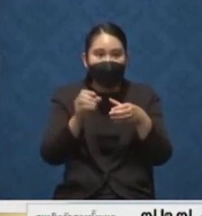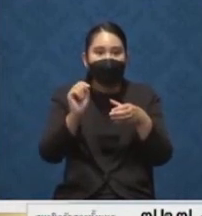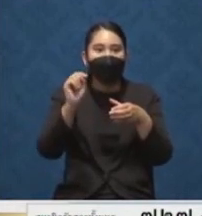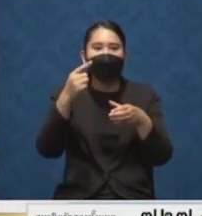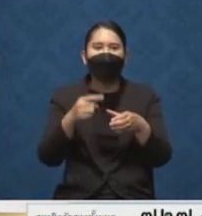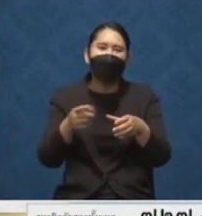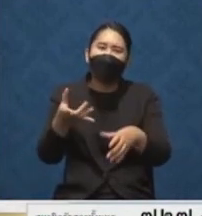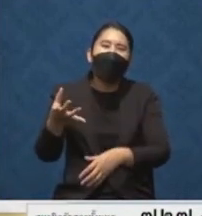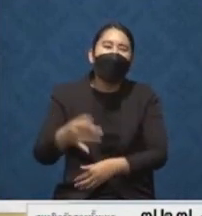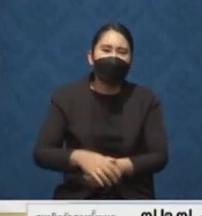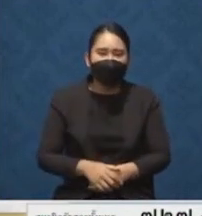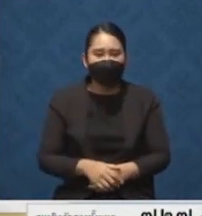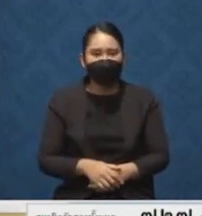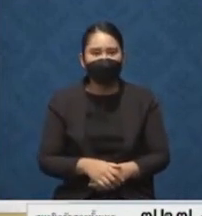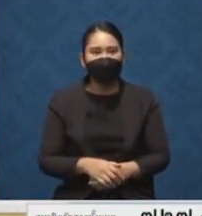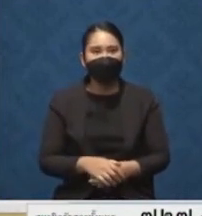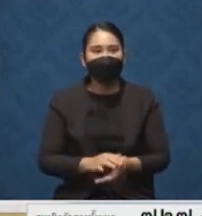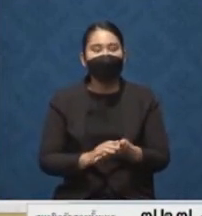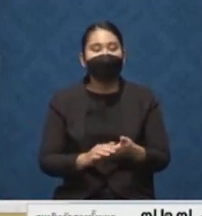99อะไรเนี่ยนะครับ